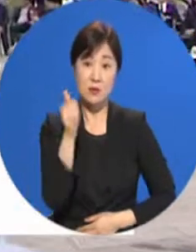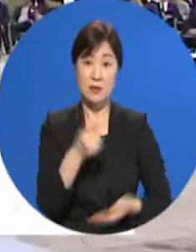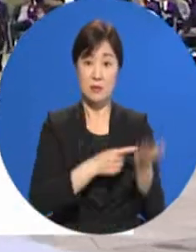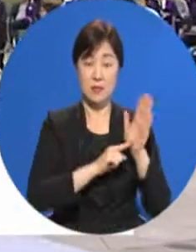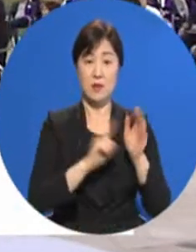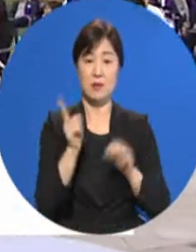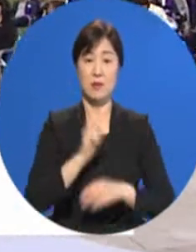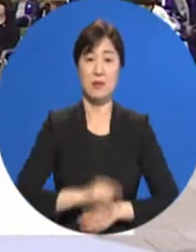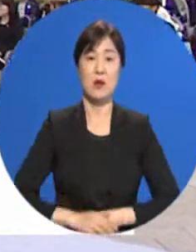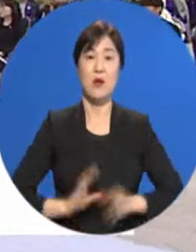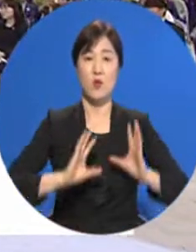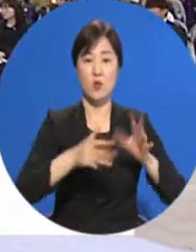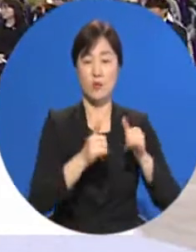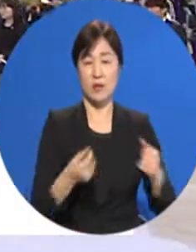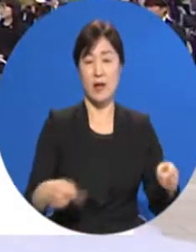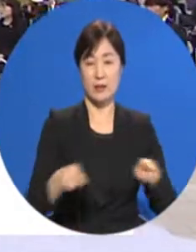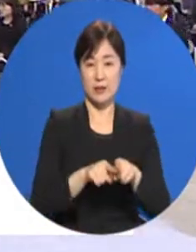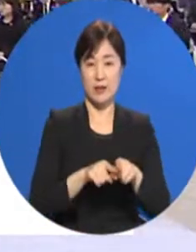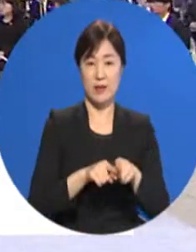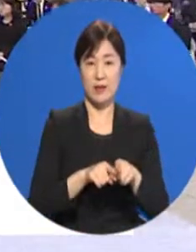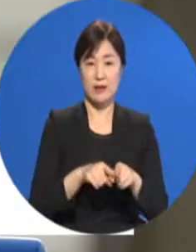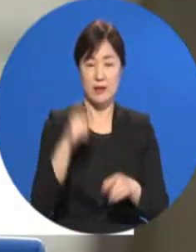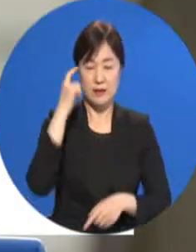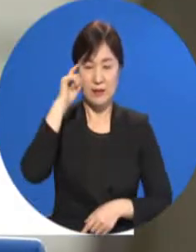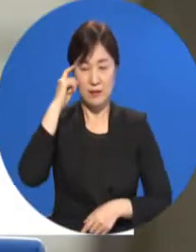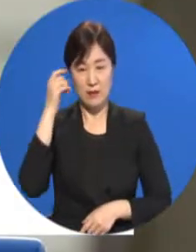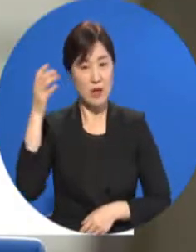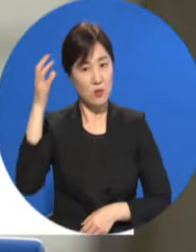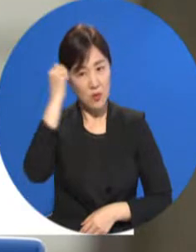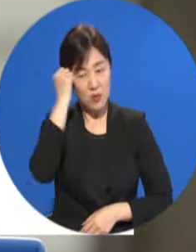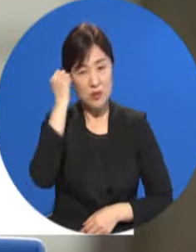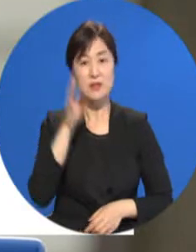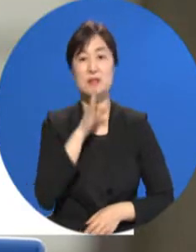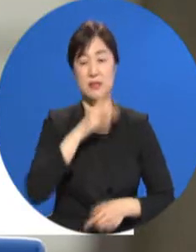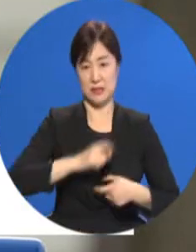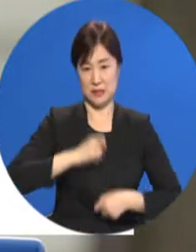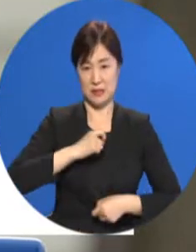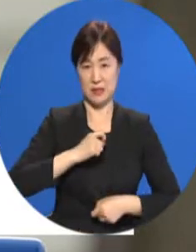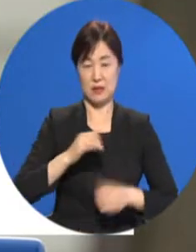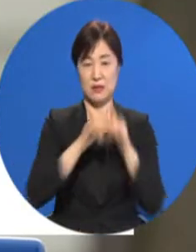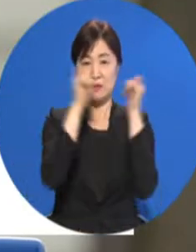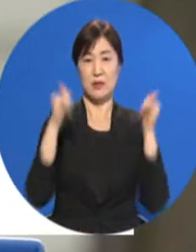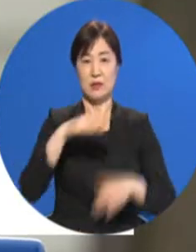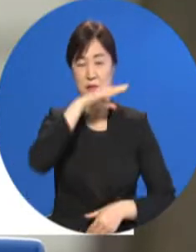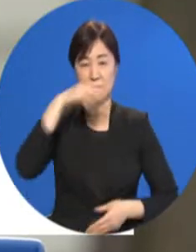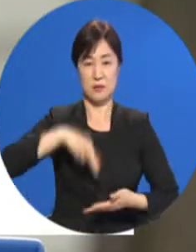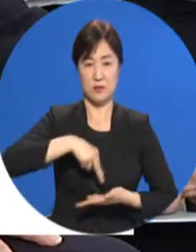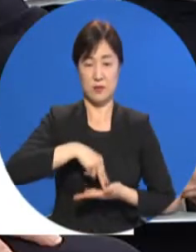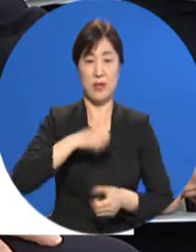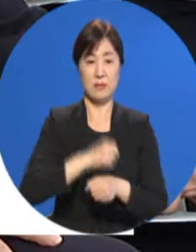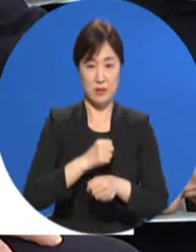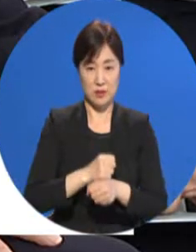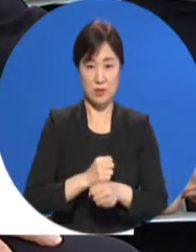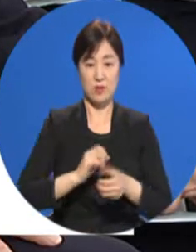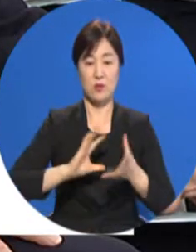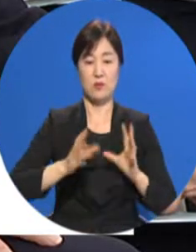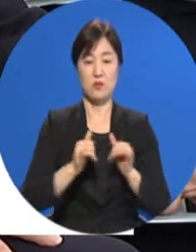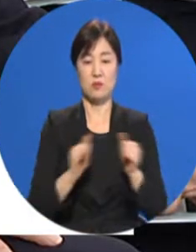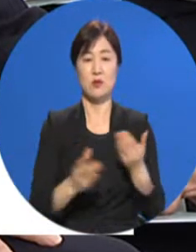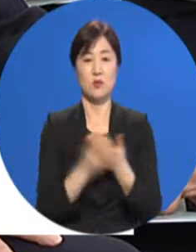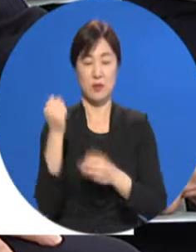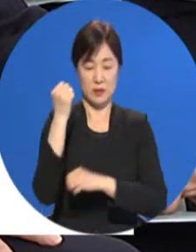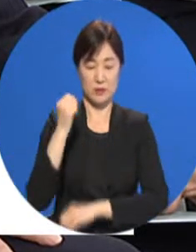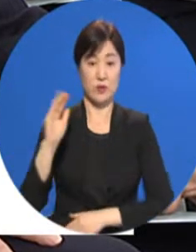함께 밝혀내고 함께 기억하는 진실이 우리 사회를 정의롭게 만들고 국민 통합의 기반이 될 것이라며 이를